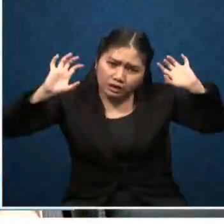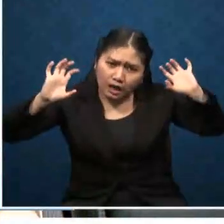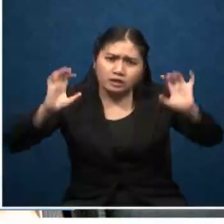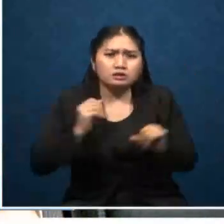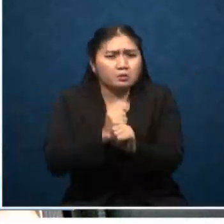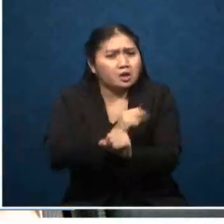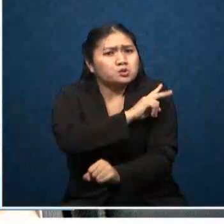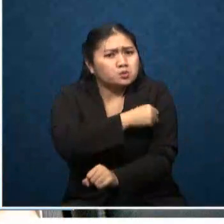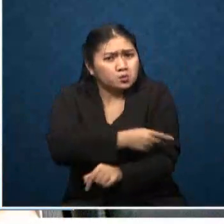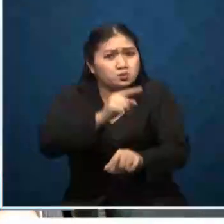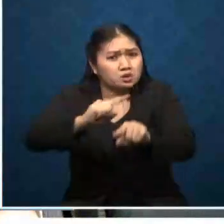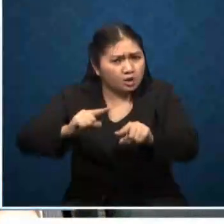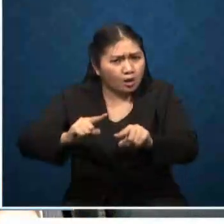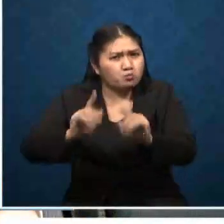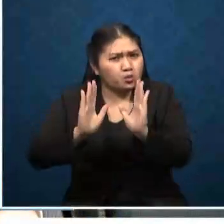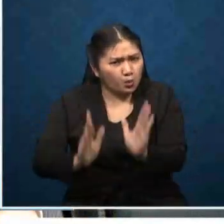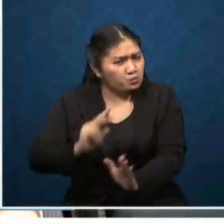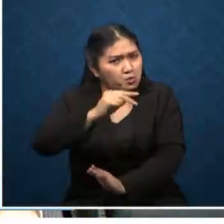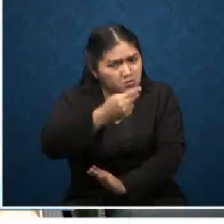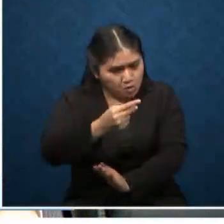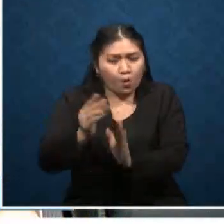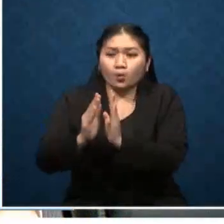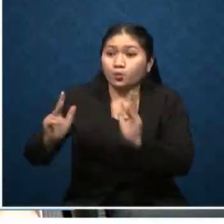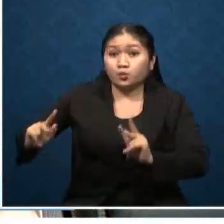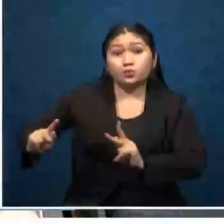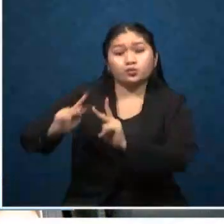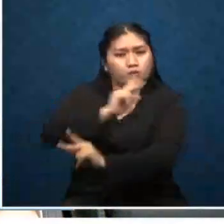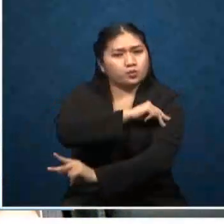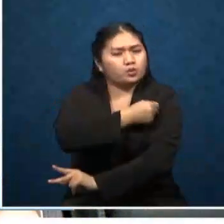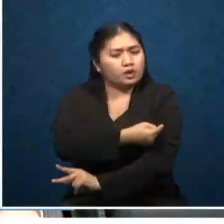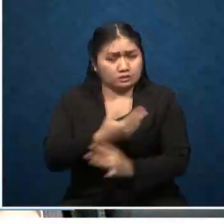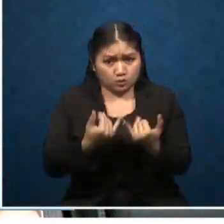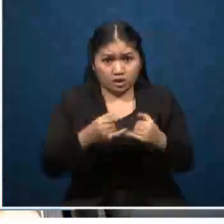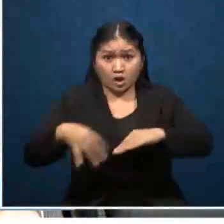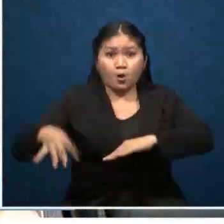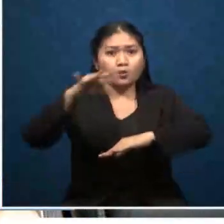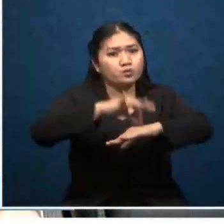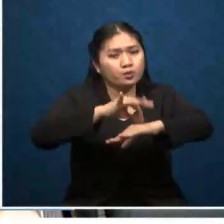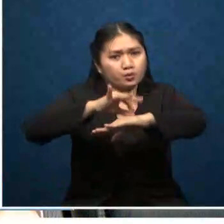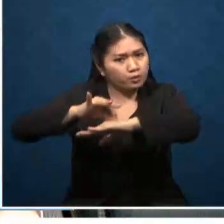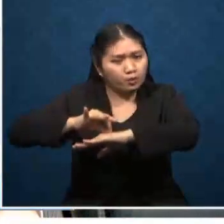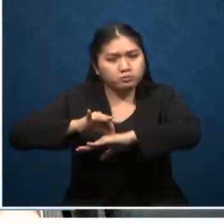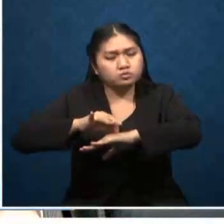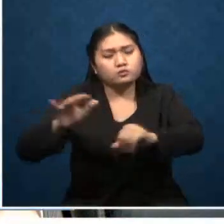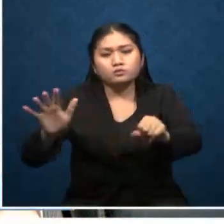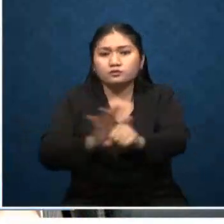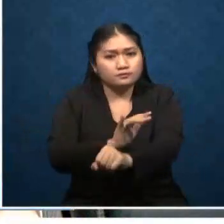จำนวนเป็นหมื่นขอบคกระสวงสหาสุขแต่กยัไมครบทงหมดทยอย ทจะบัจุ